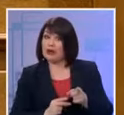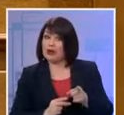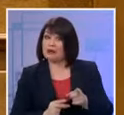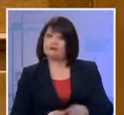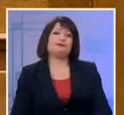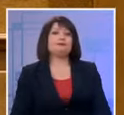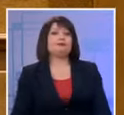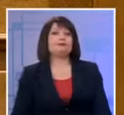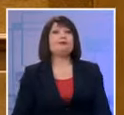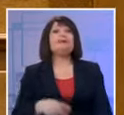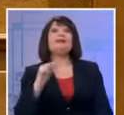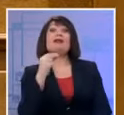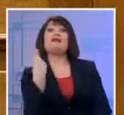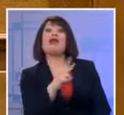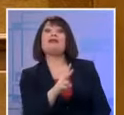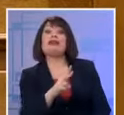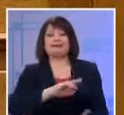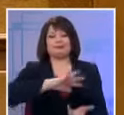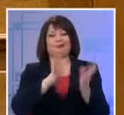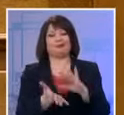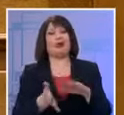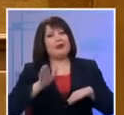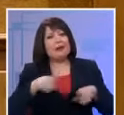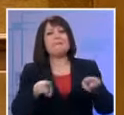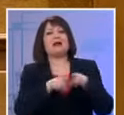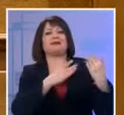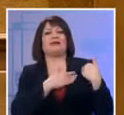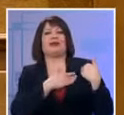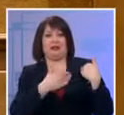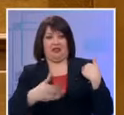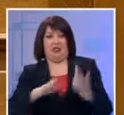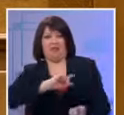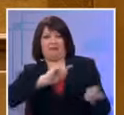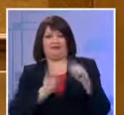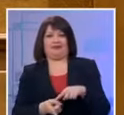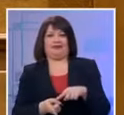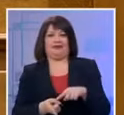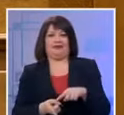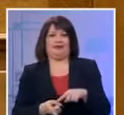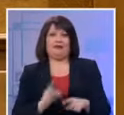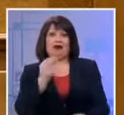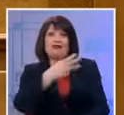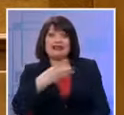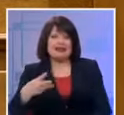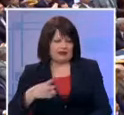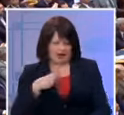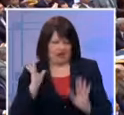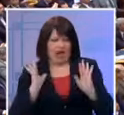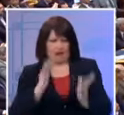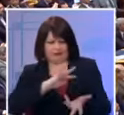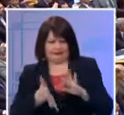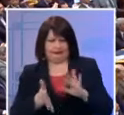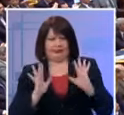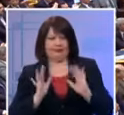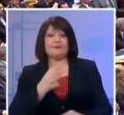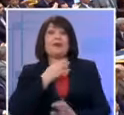σας συνυπεύθυνους στην κολοτούμπα στην οποία οδηγείστε και την οποία εκείνοι ούτε θέλουν βέβαια να ακούσουν? Αλλά